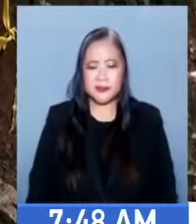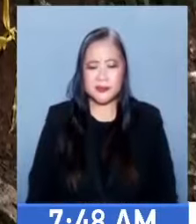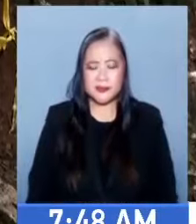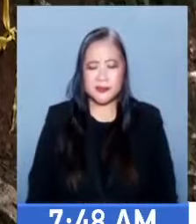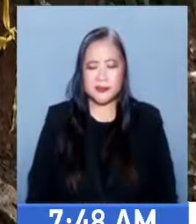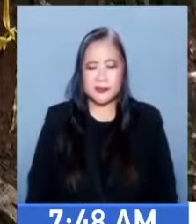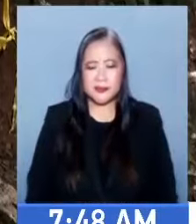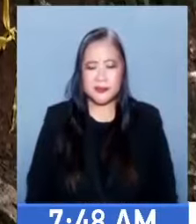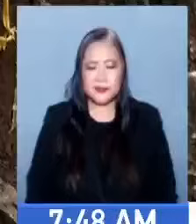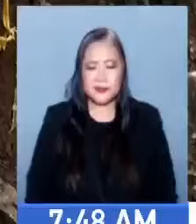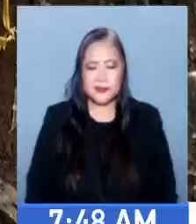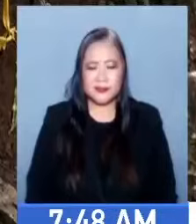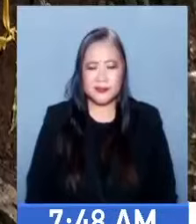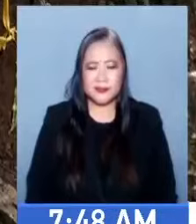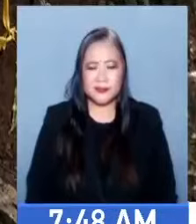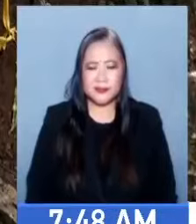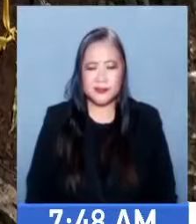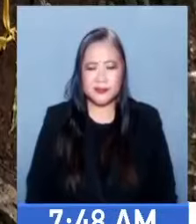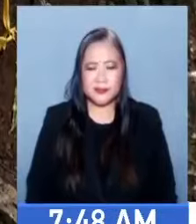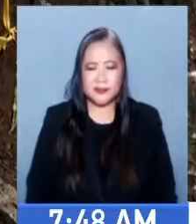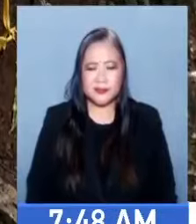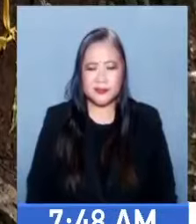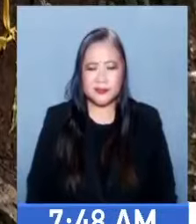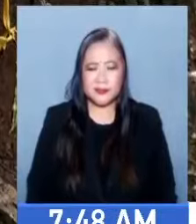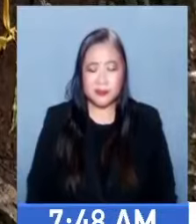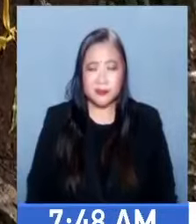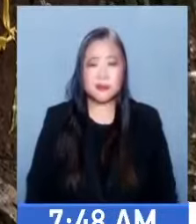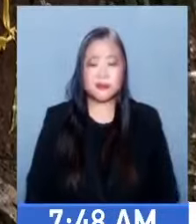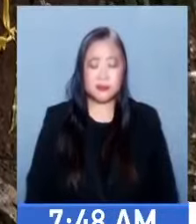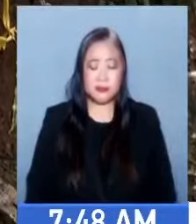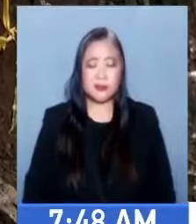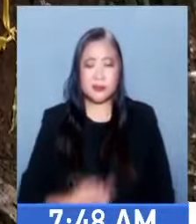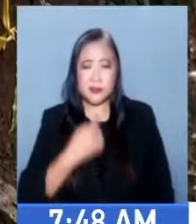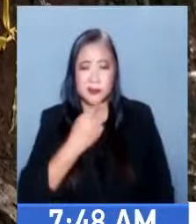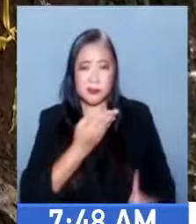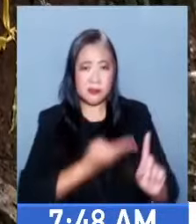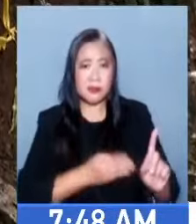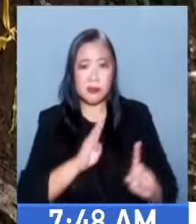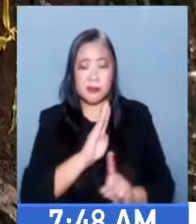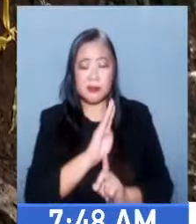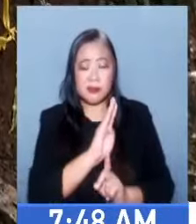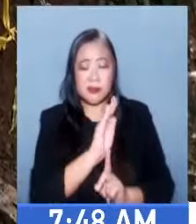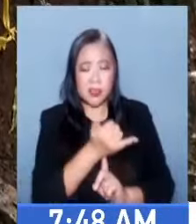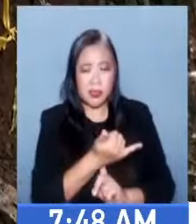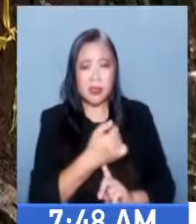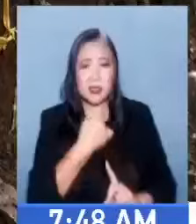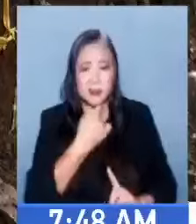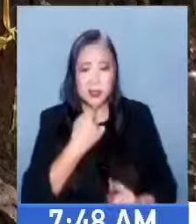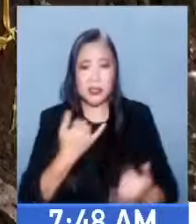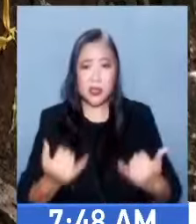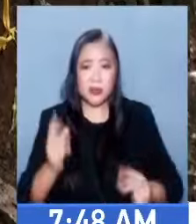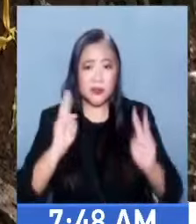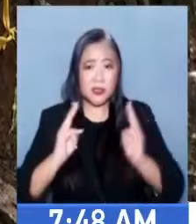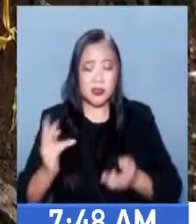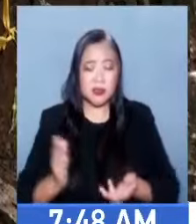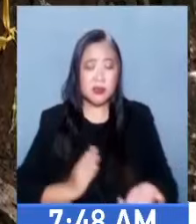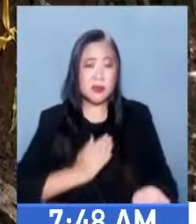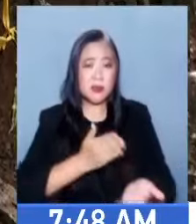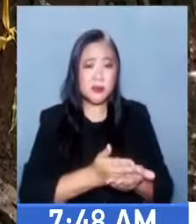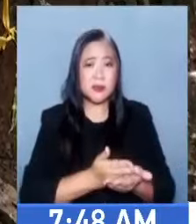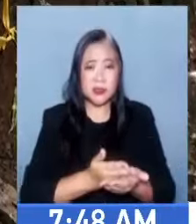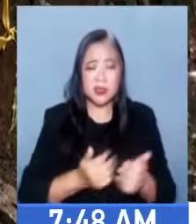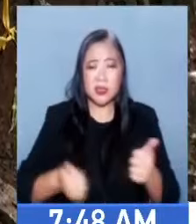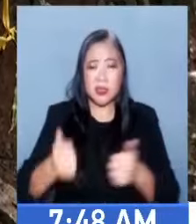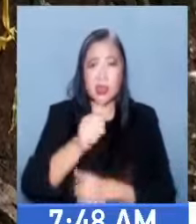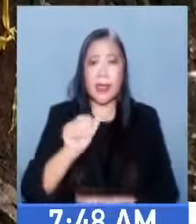Jose Anjo sabi ng Barangay nakatakdang bumisita ngayong araw si secretary benh Abalos sa isa sa